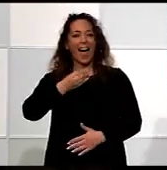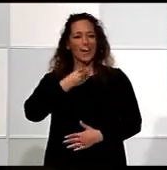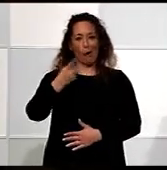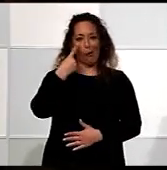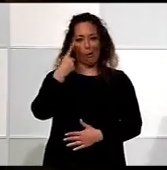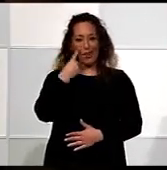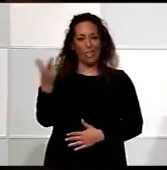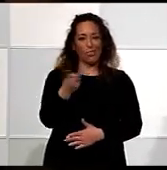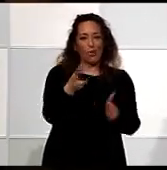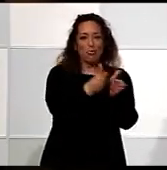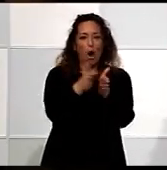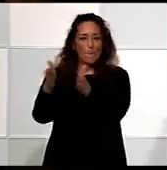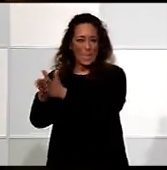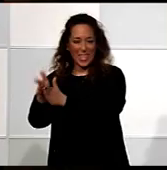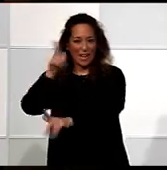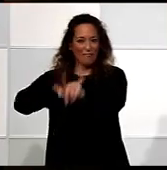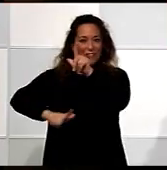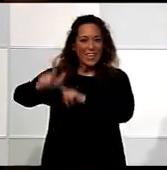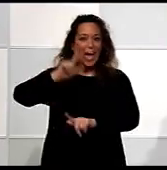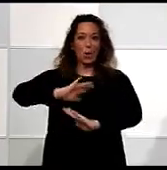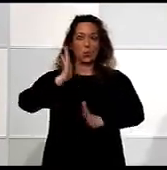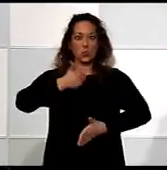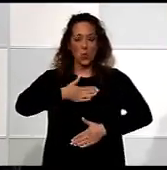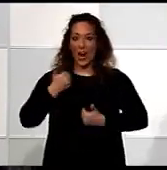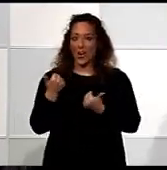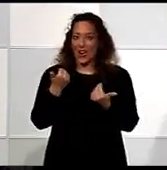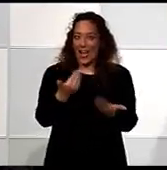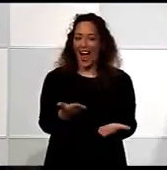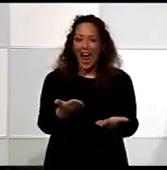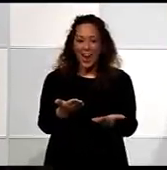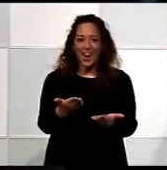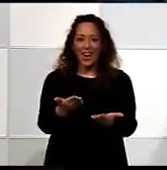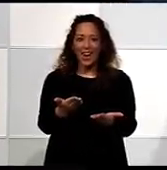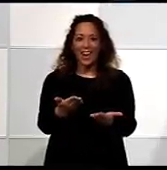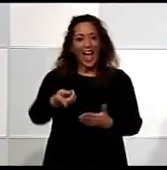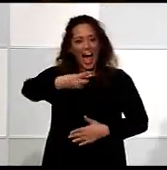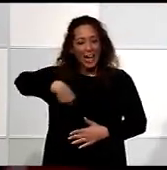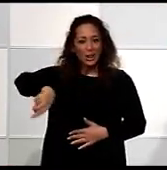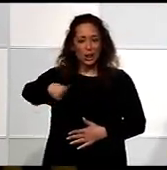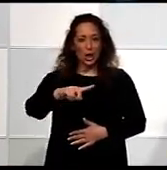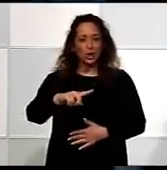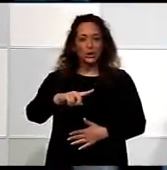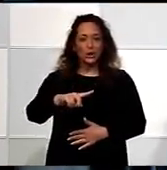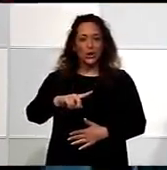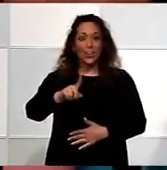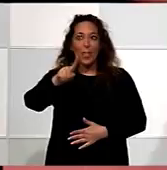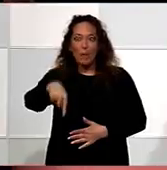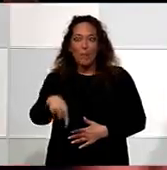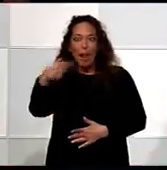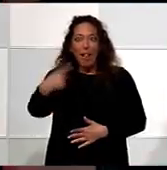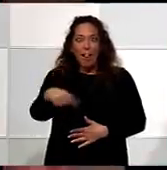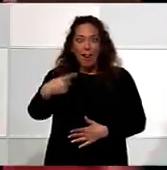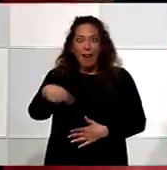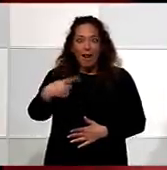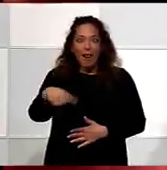dues companyes de viatge. Quina sorpresa, quin regal que ens fa el Patxa Xiu-Xiu a tots nosaltres. I aquí les tenim. Aquí les